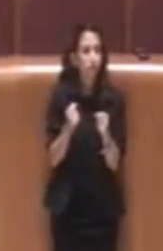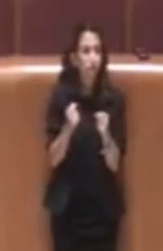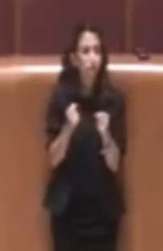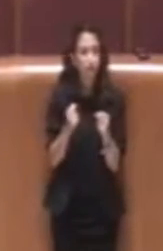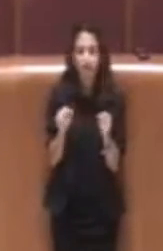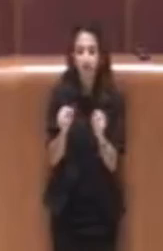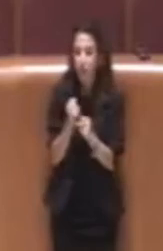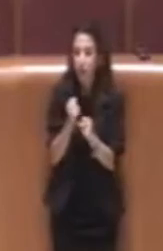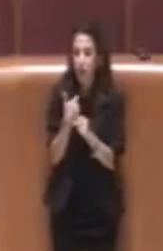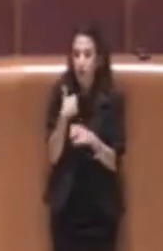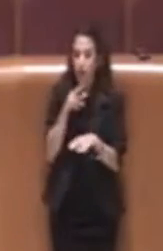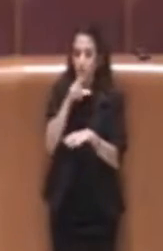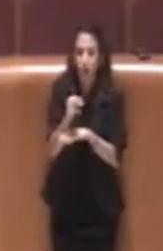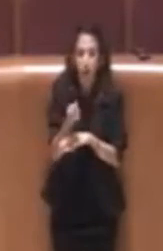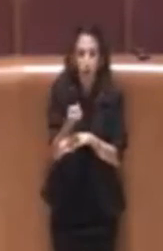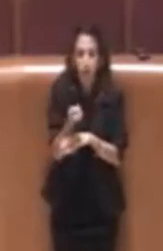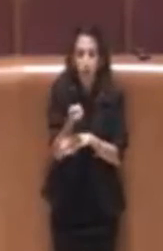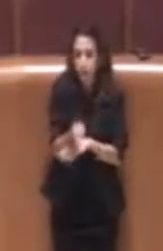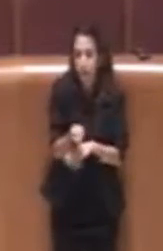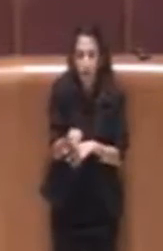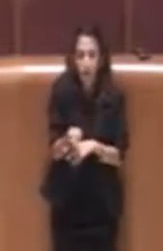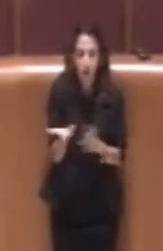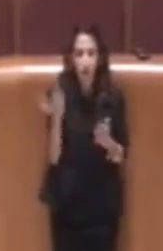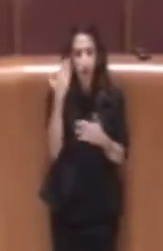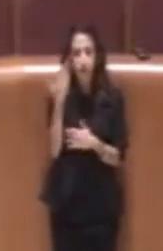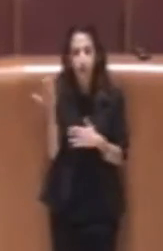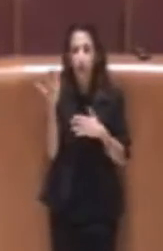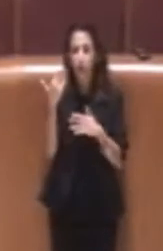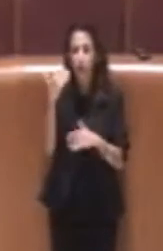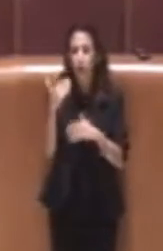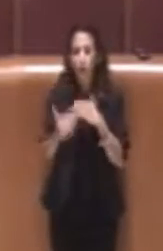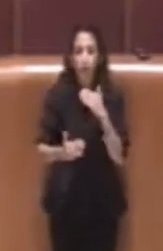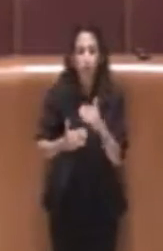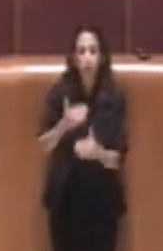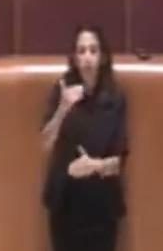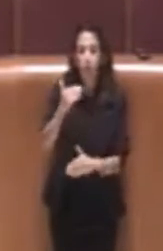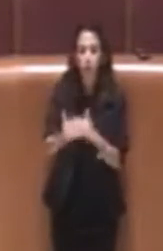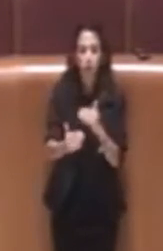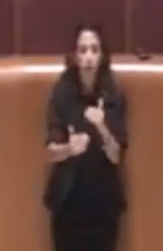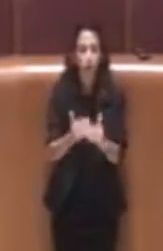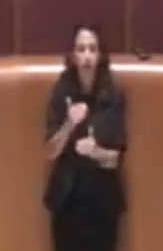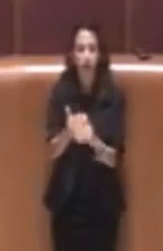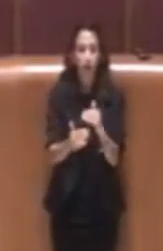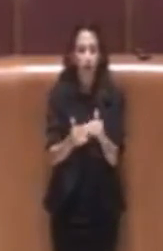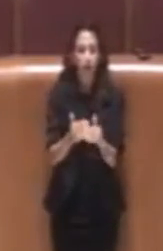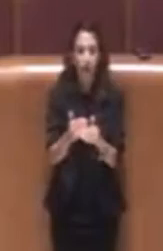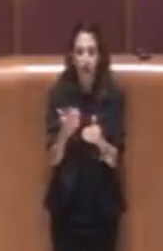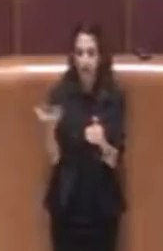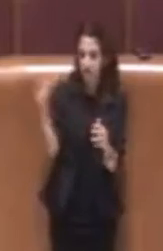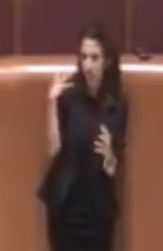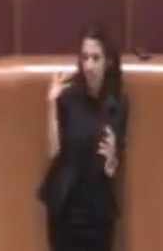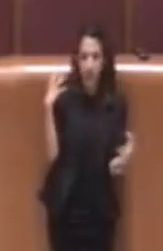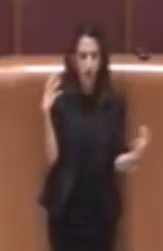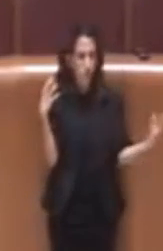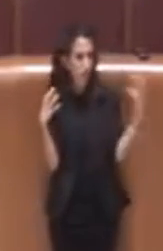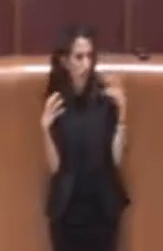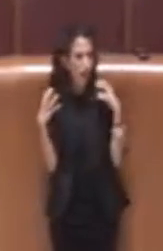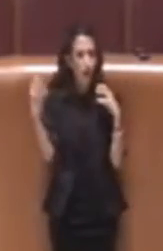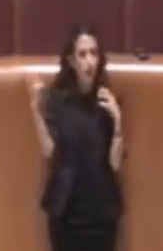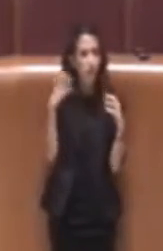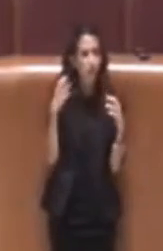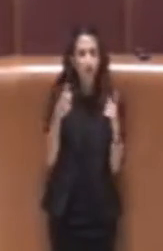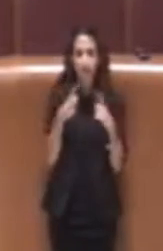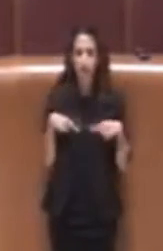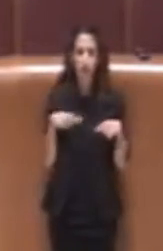inciso più di tanto. Purtroppo le procedure che ci stanno venendo appunto addosso sono delle procedure che noi